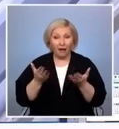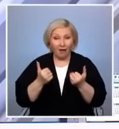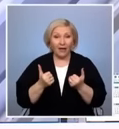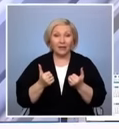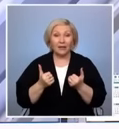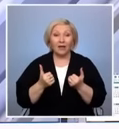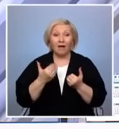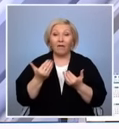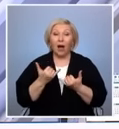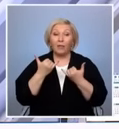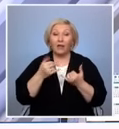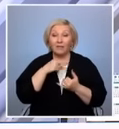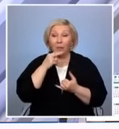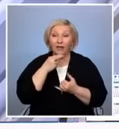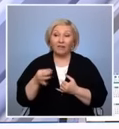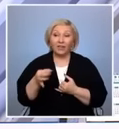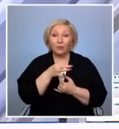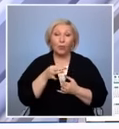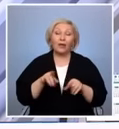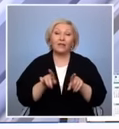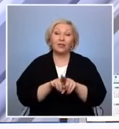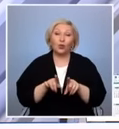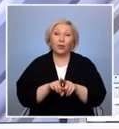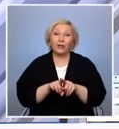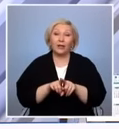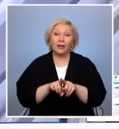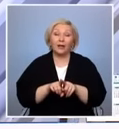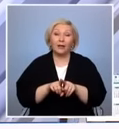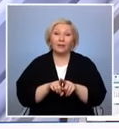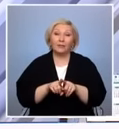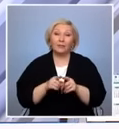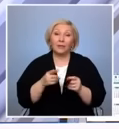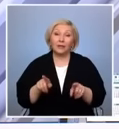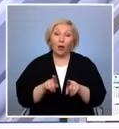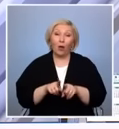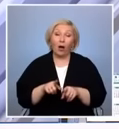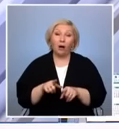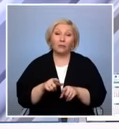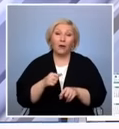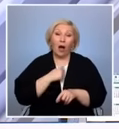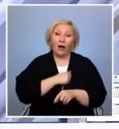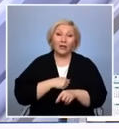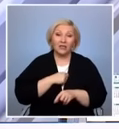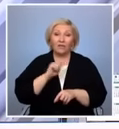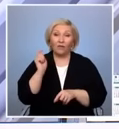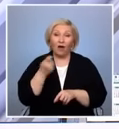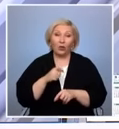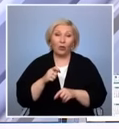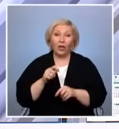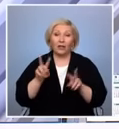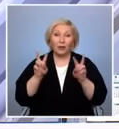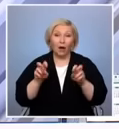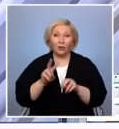очи горе и почти с религиозным таким экстазом и пониженными интонациями одобрил